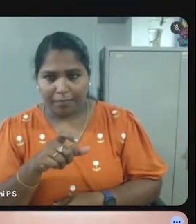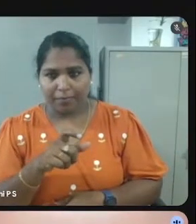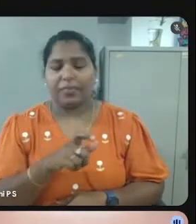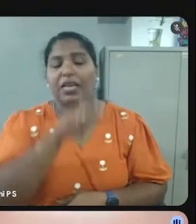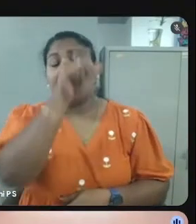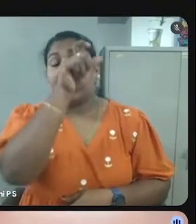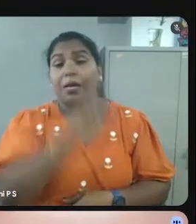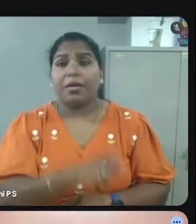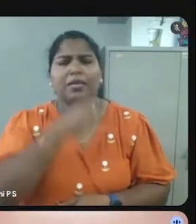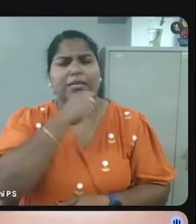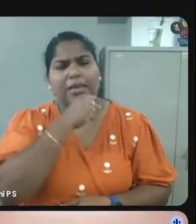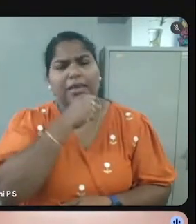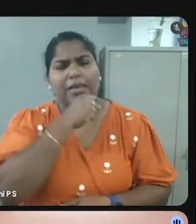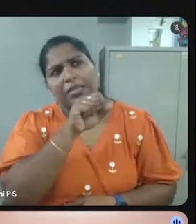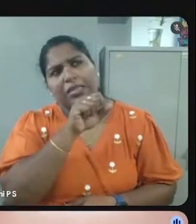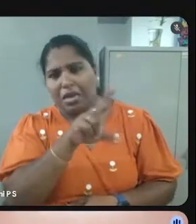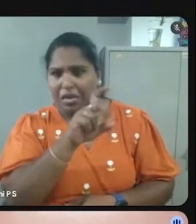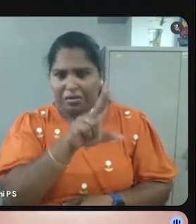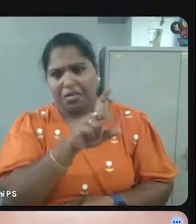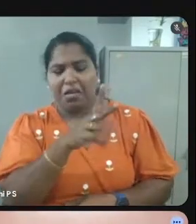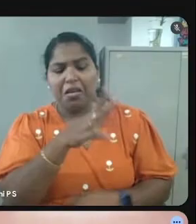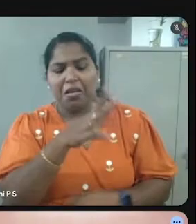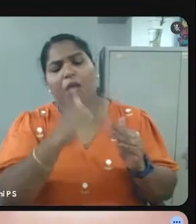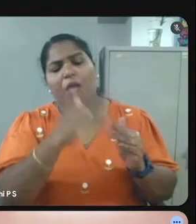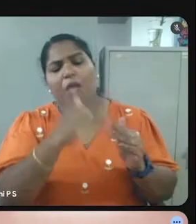അഡൽട്ടും വളരെ ഒരു ഫേസ് ചെയ്യുന്ന ഒരു ഇഷ്യൂ ആണ്.